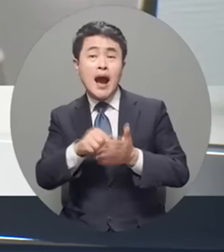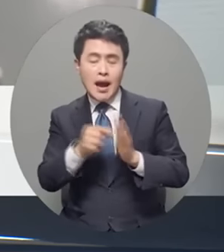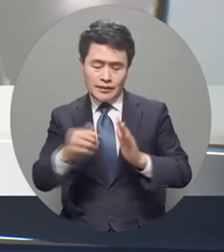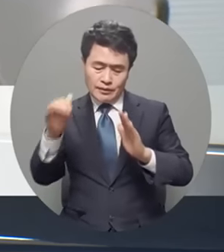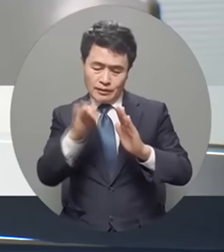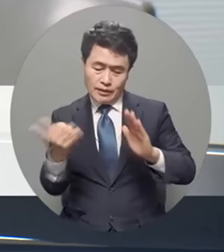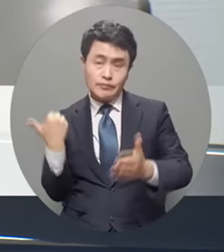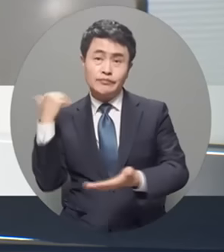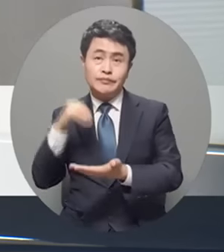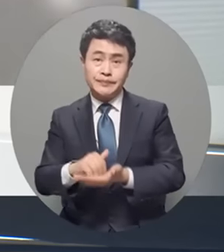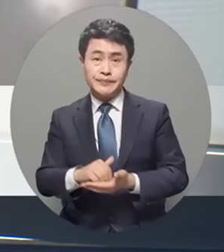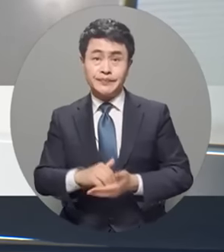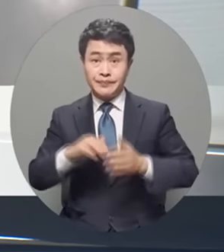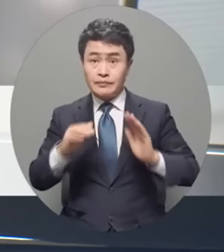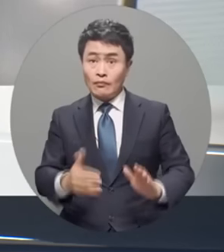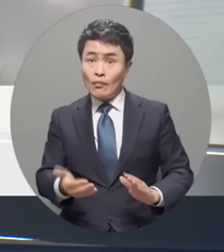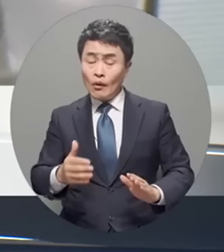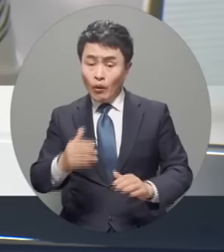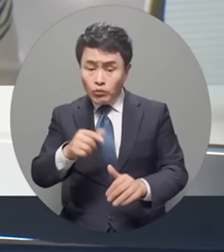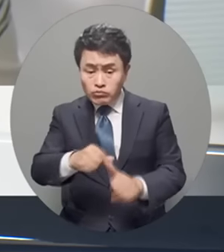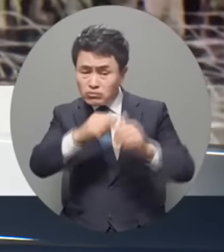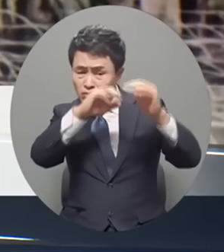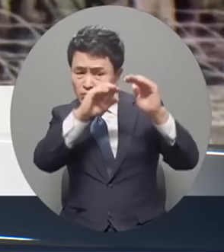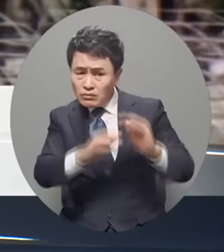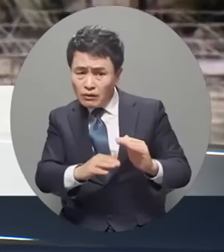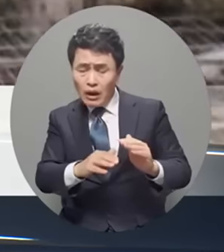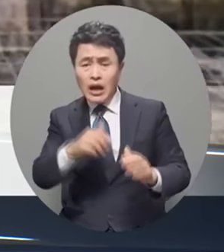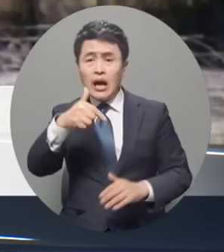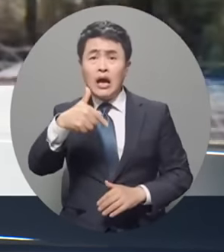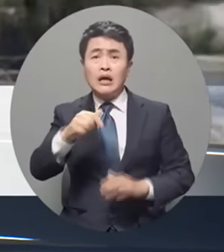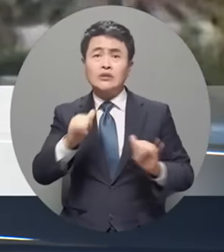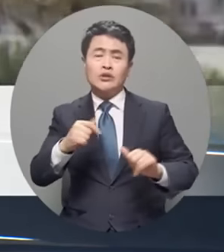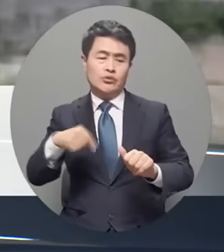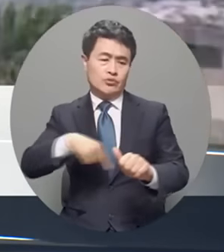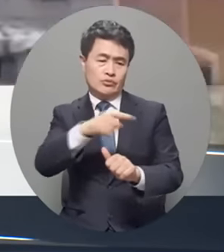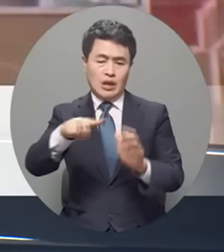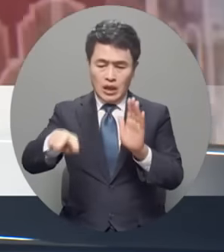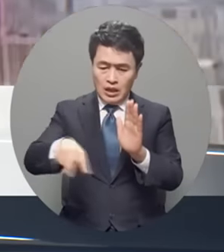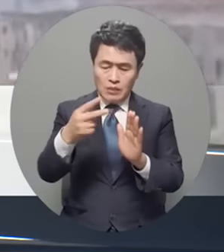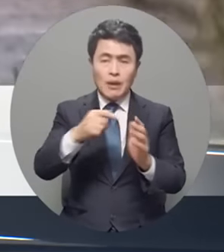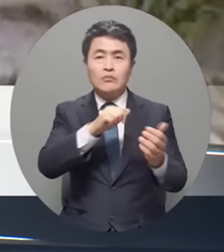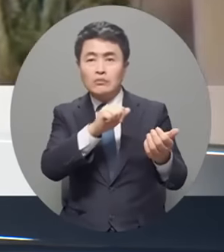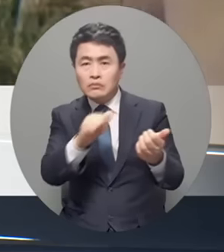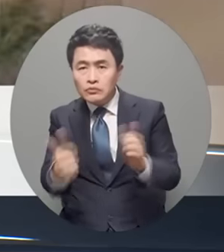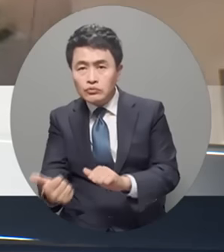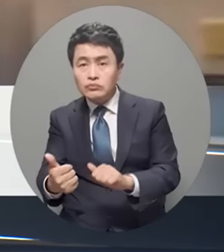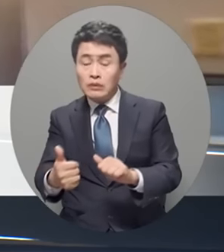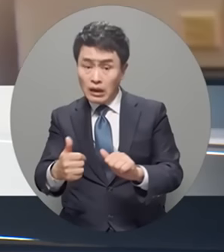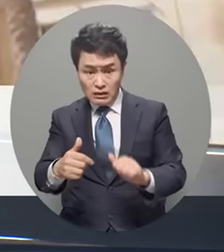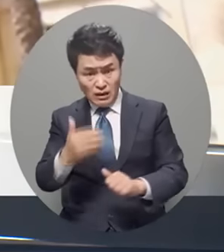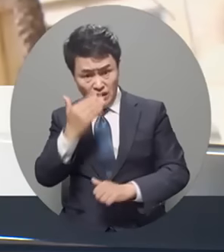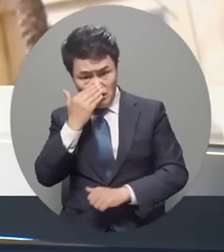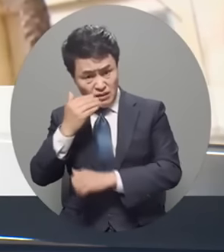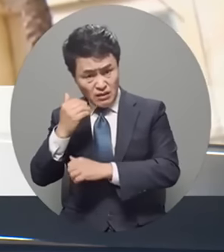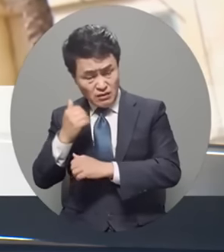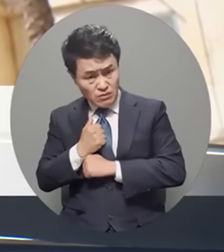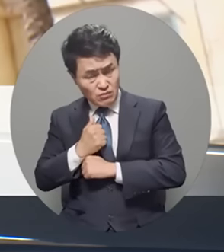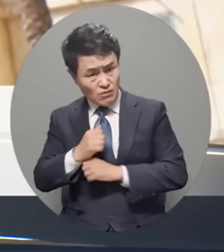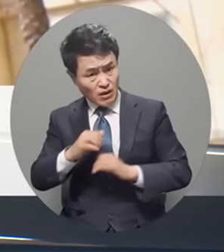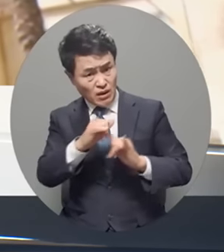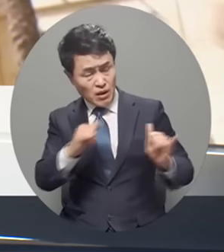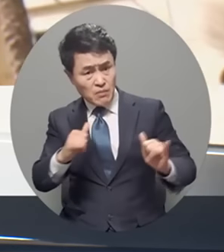품에 안겼는데요. 하지만 구출 과정에서 가자지구 주민 200여 명이 사망하면서 이스라엘군이 민간인을